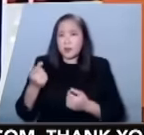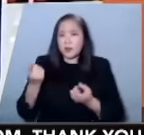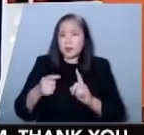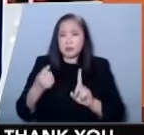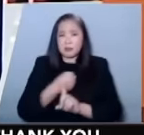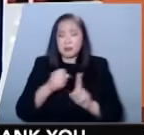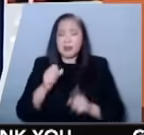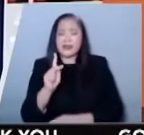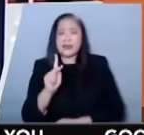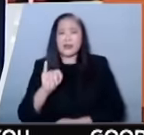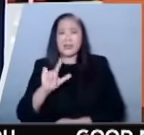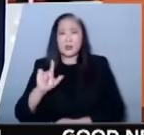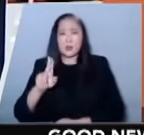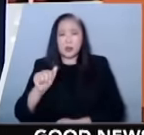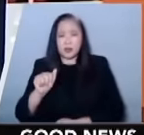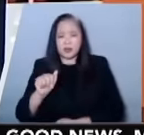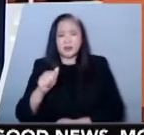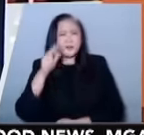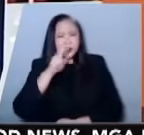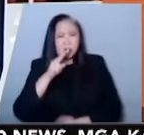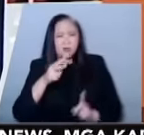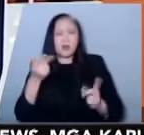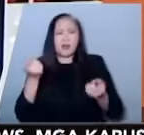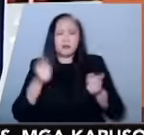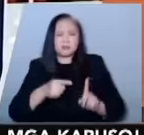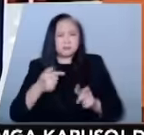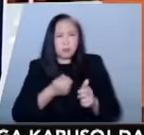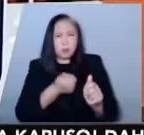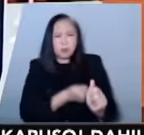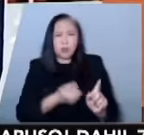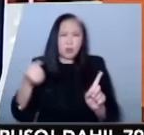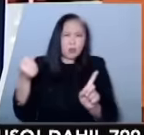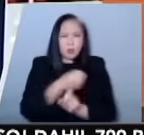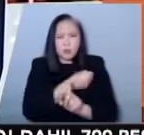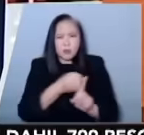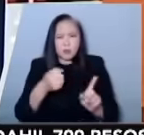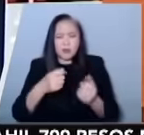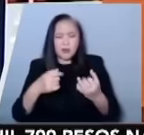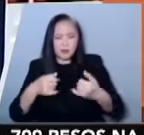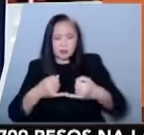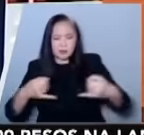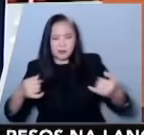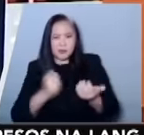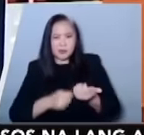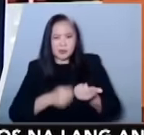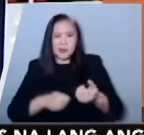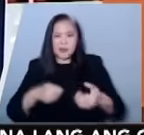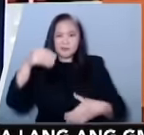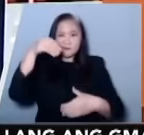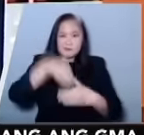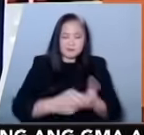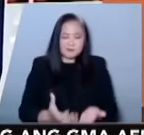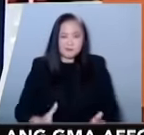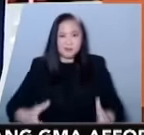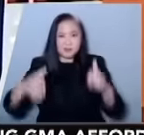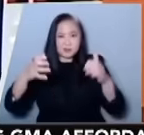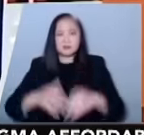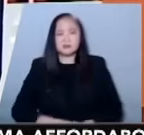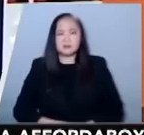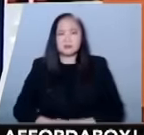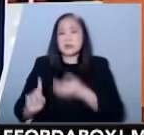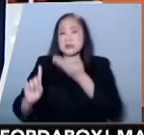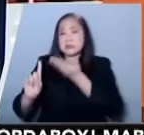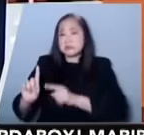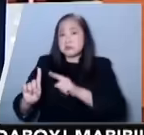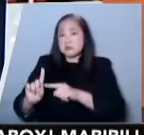hinabol, hinampas ng kahoy at isinako sa bato, Camarines Sur. Giit ng suspect, nakaperwisyo at may kinagat